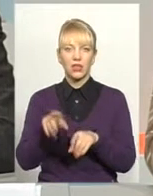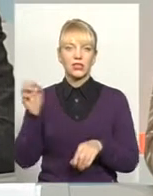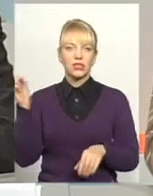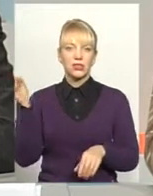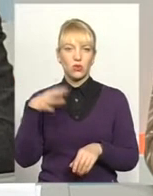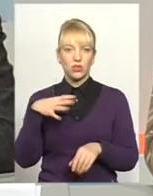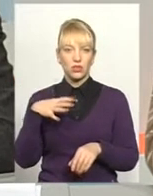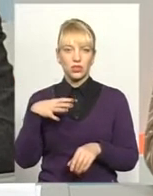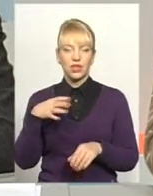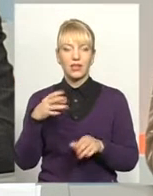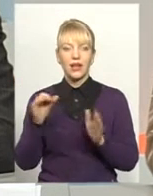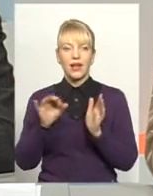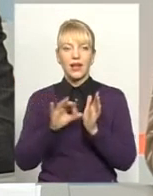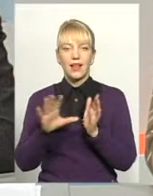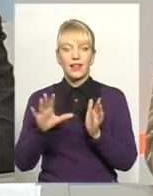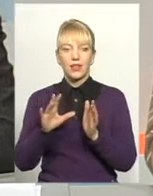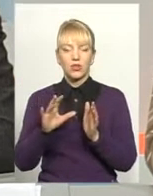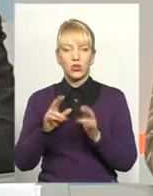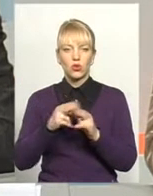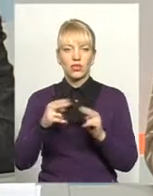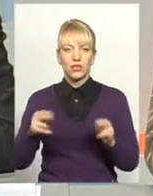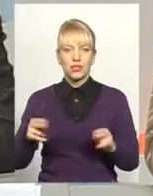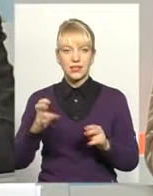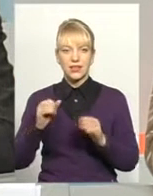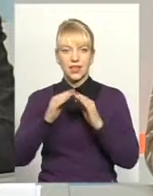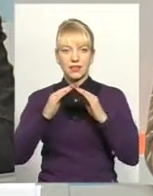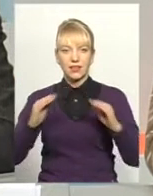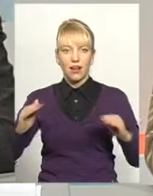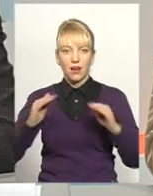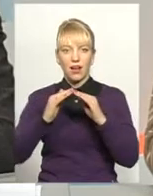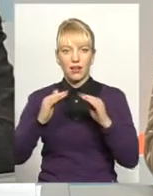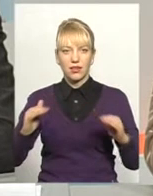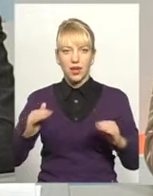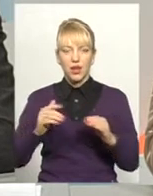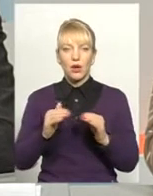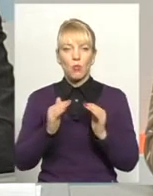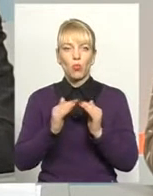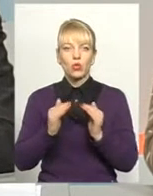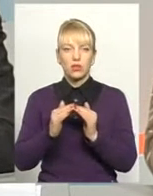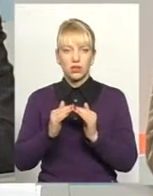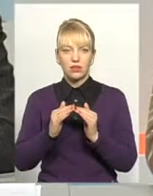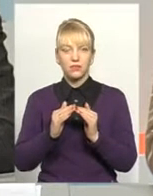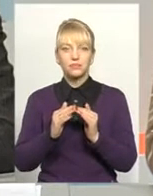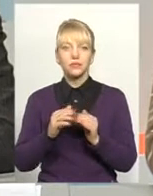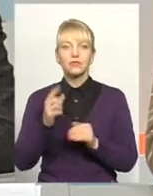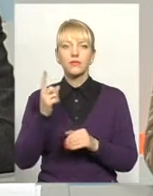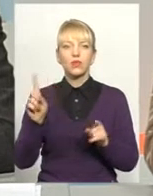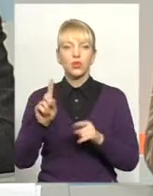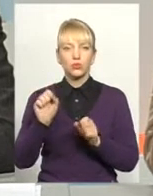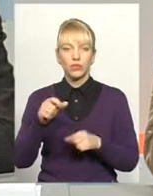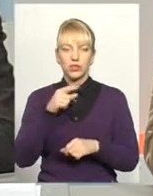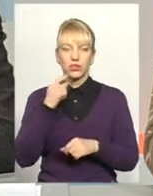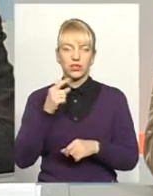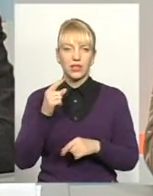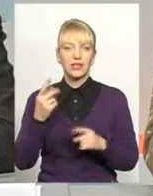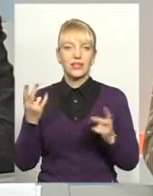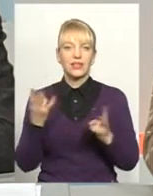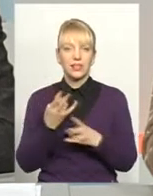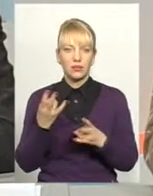сонячних станцій, міні-сонячних станцій на дахах будинків. Ну, одне єдине, що можу сказати, потрібно